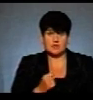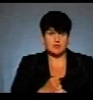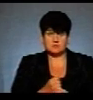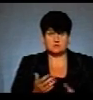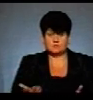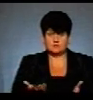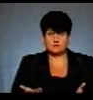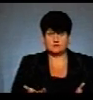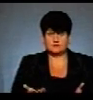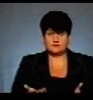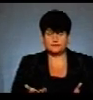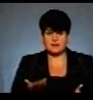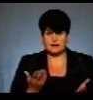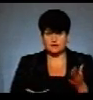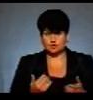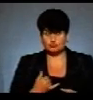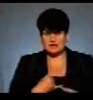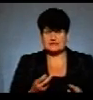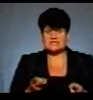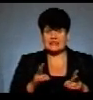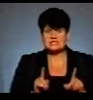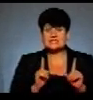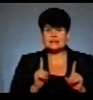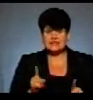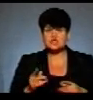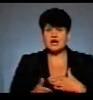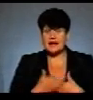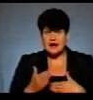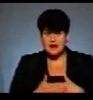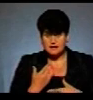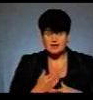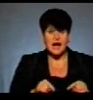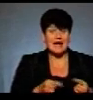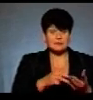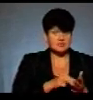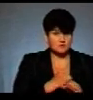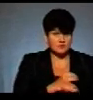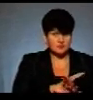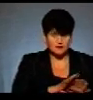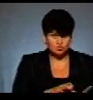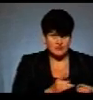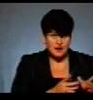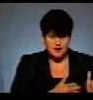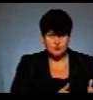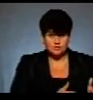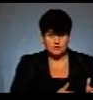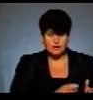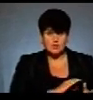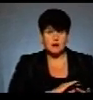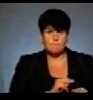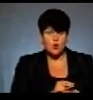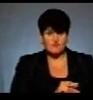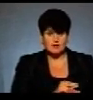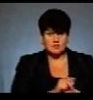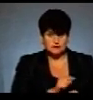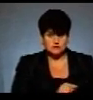запрацювала. І якщо в нас залишиться лише каральна, але не запрацює реабілітаційна реально і профілактична на